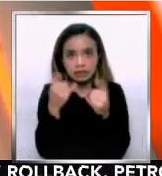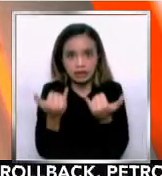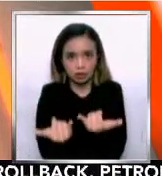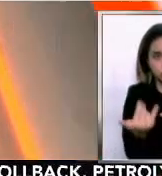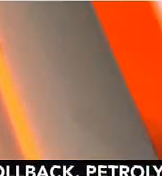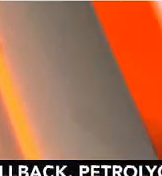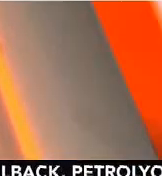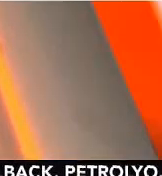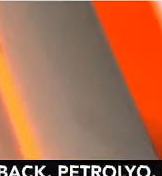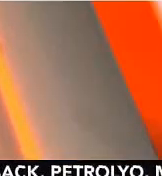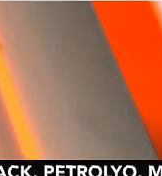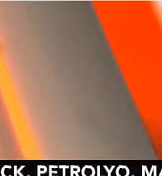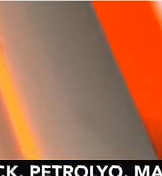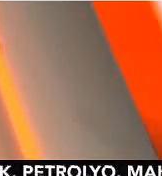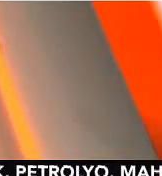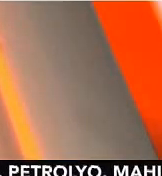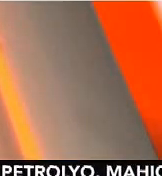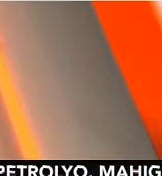taon.